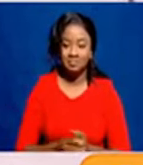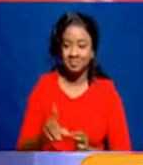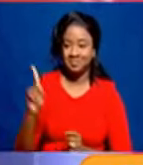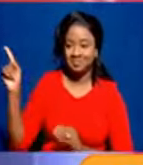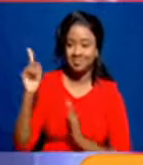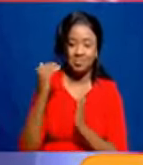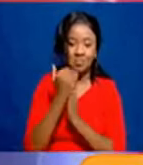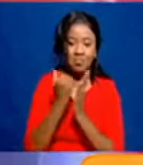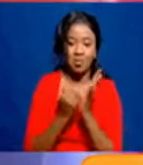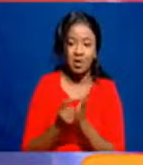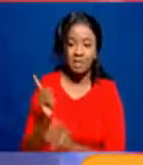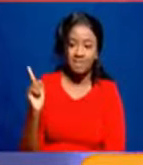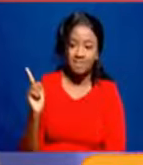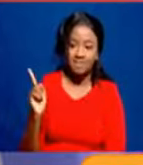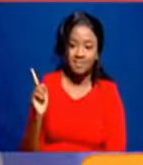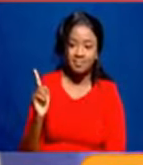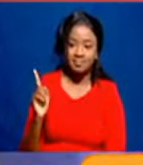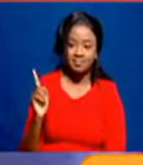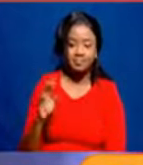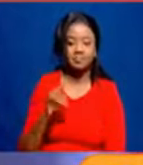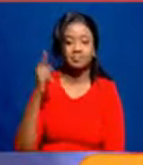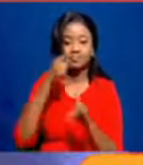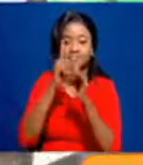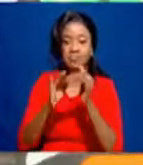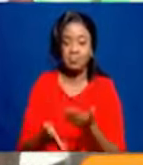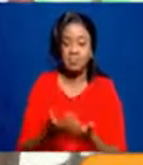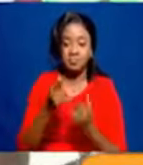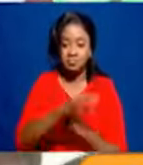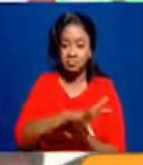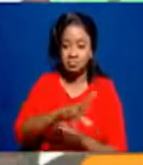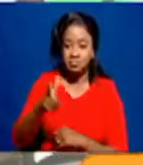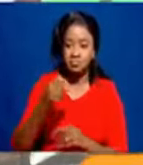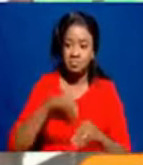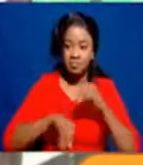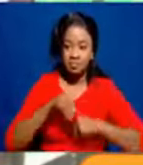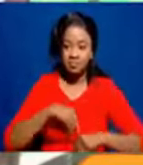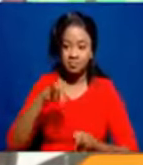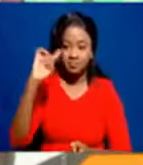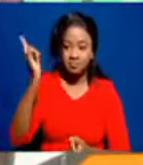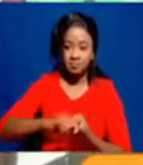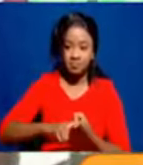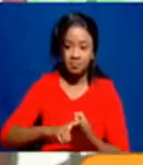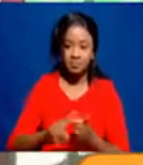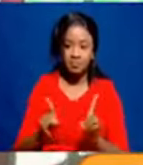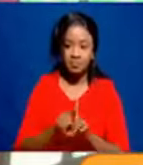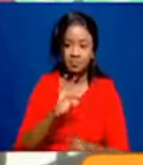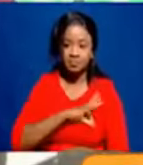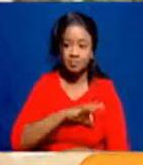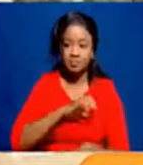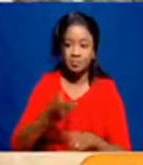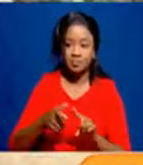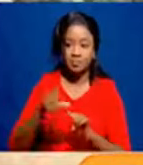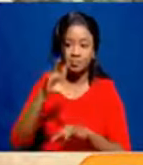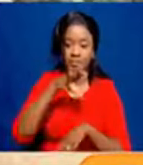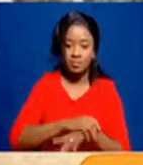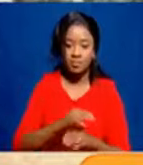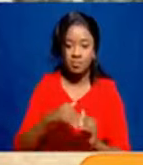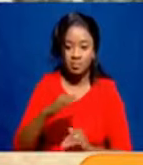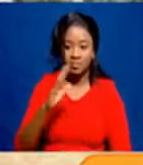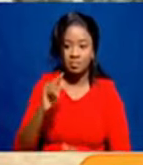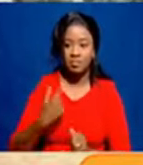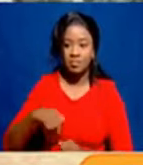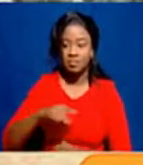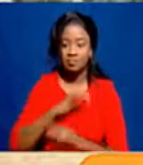uliowasisiwa na kampuni ya Jambo Pay unalenga kuisaidia kaunti hii kuziba mianya ufisadi na kuongeza mapato. Projection, tuna